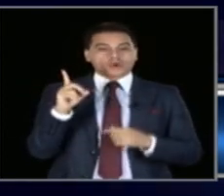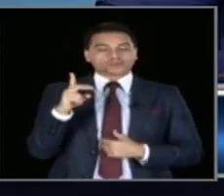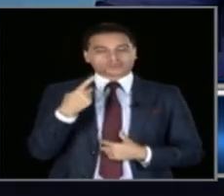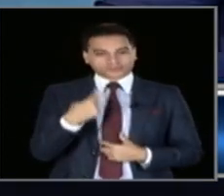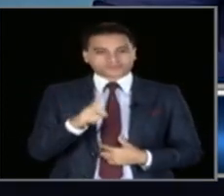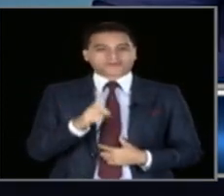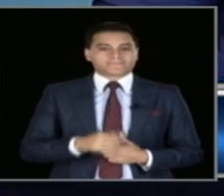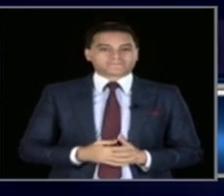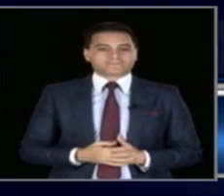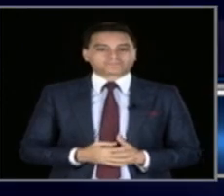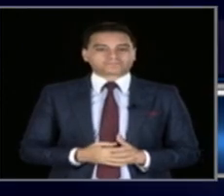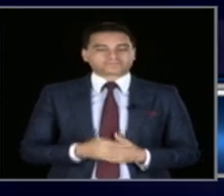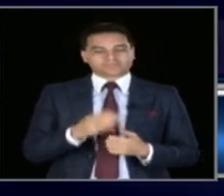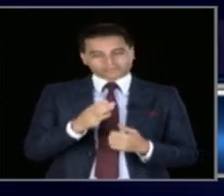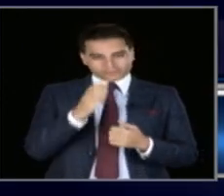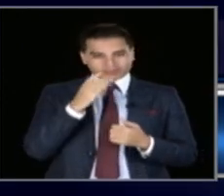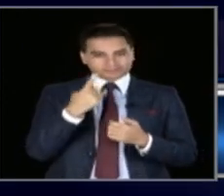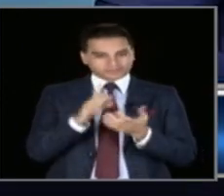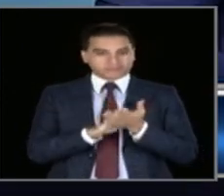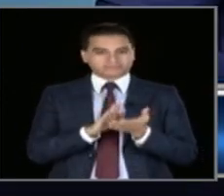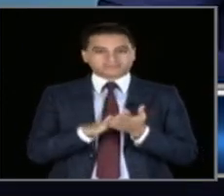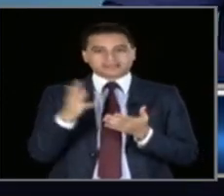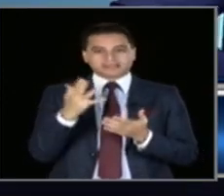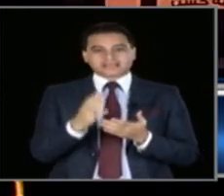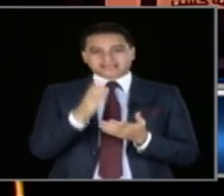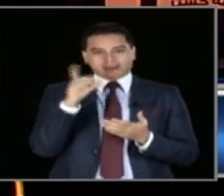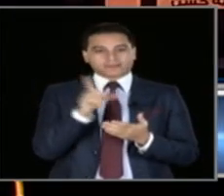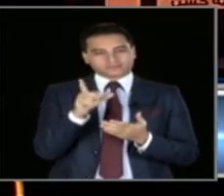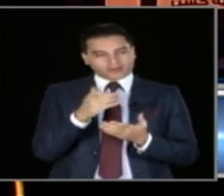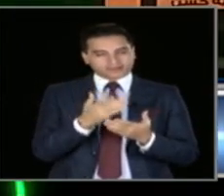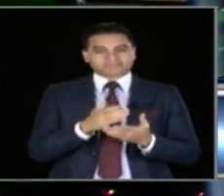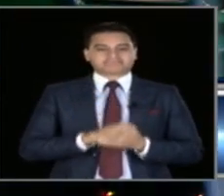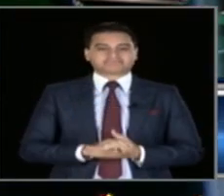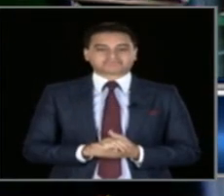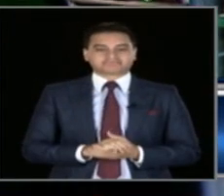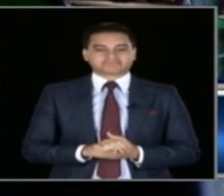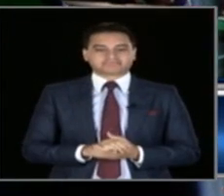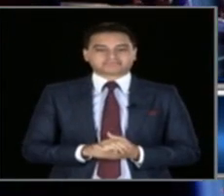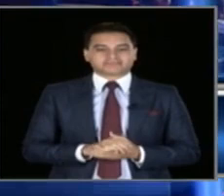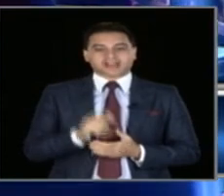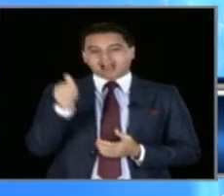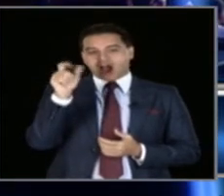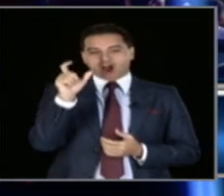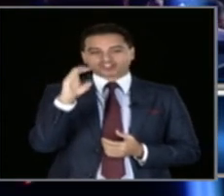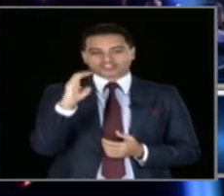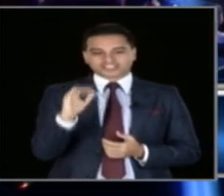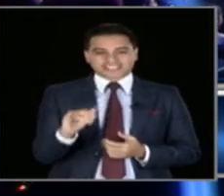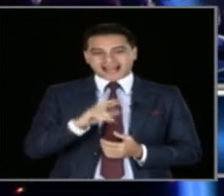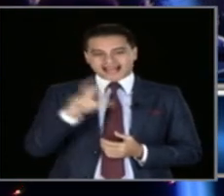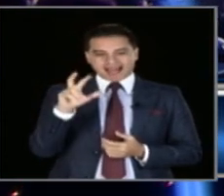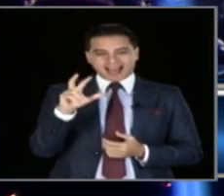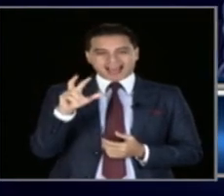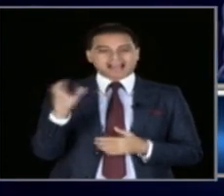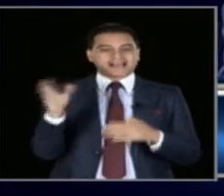2021. 2021. برافو عليك احمد يا طارق، اجابه صحيحه. مش ممكن، شخصيه ملهاش